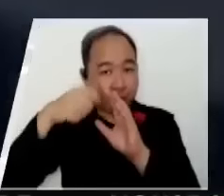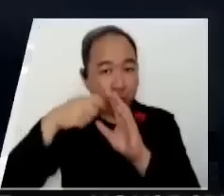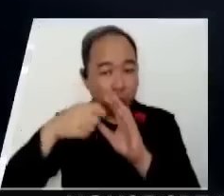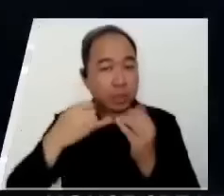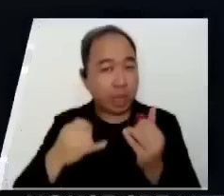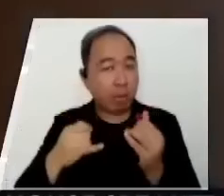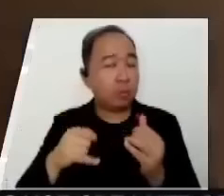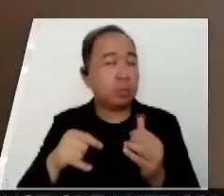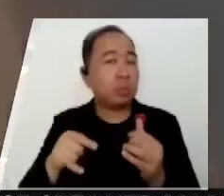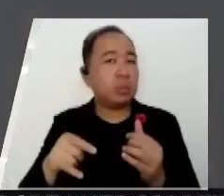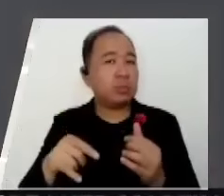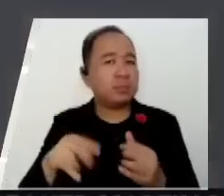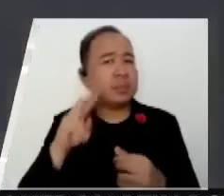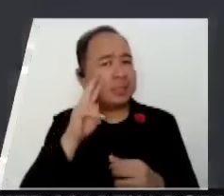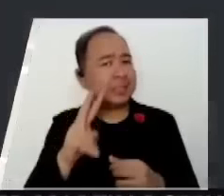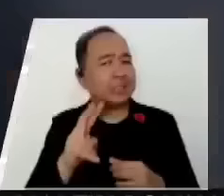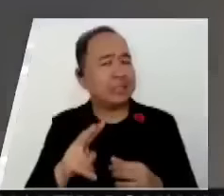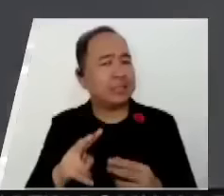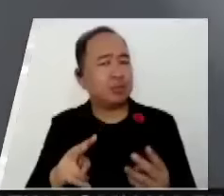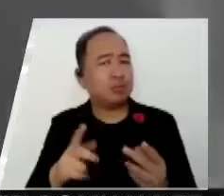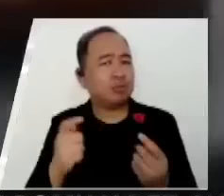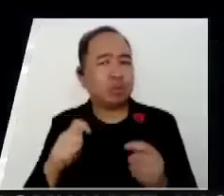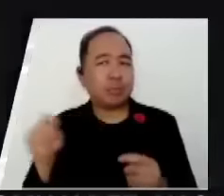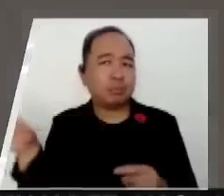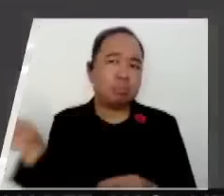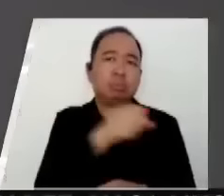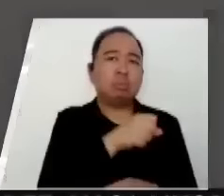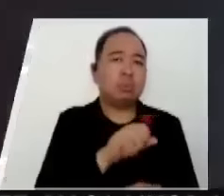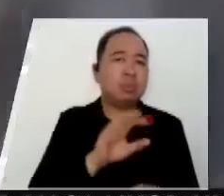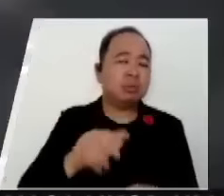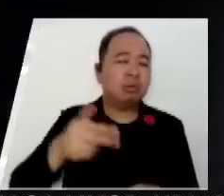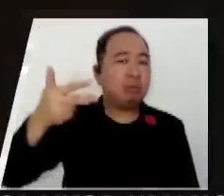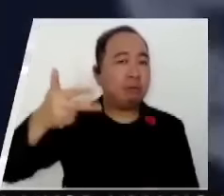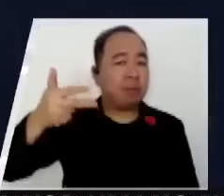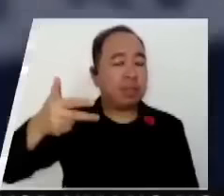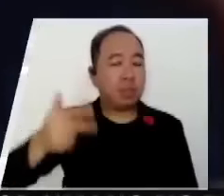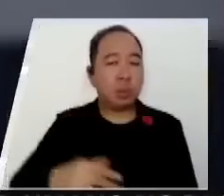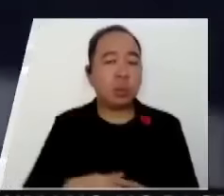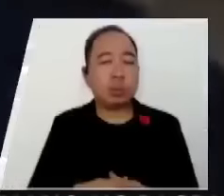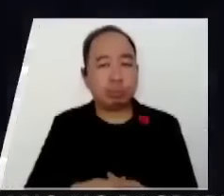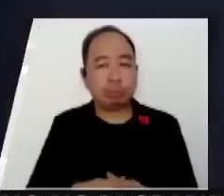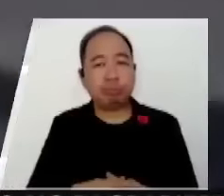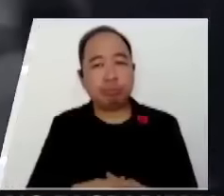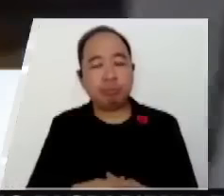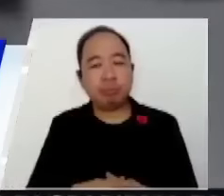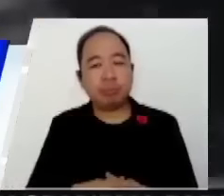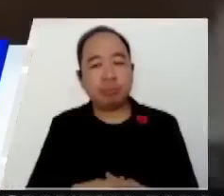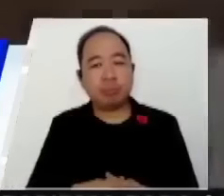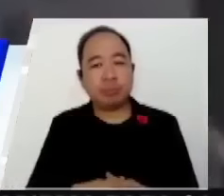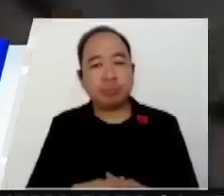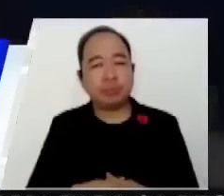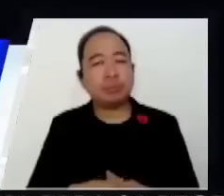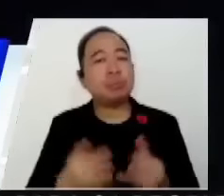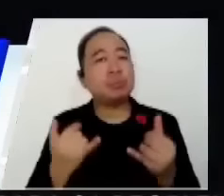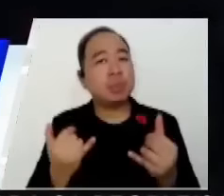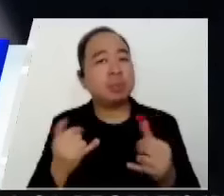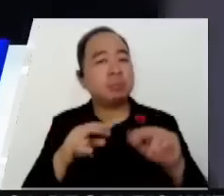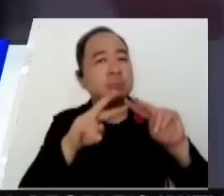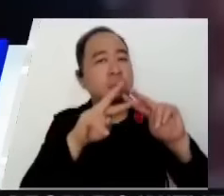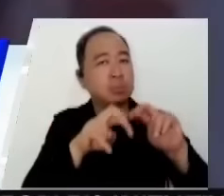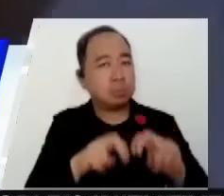na talagang sinubukan pong haplutin ng dalawang beses po ang cellphone ng ating enforcer. Nagsasagawa na ngayon ang investigasyon ng MMDA